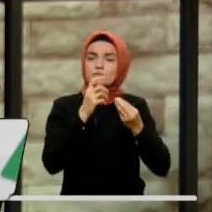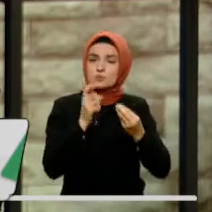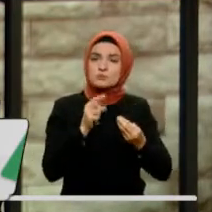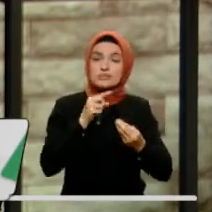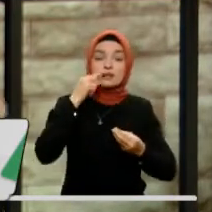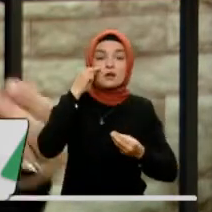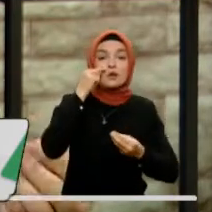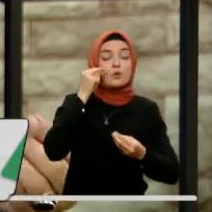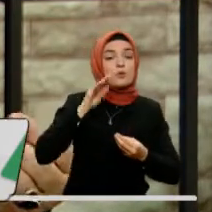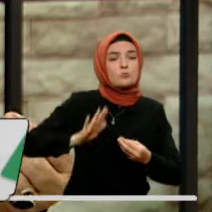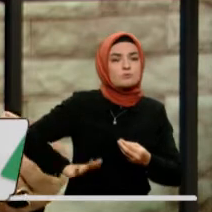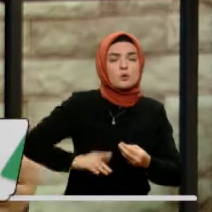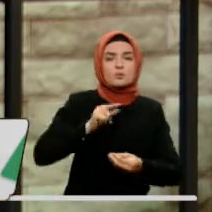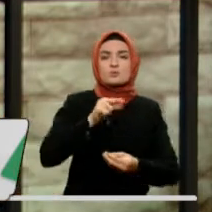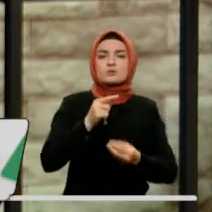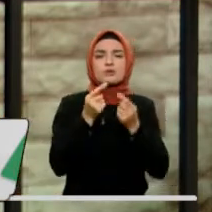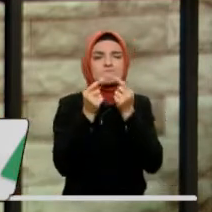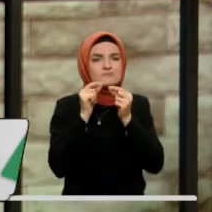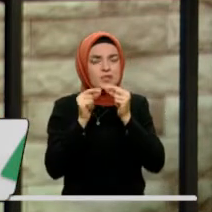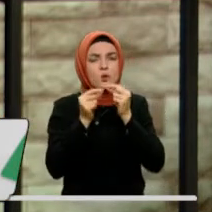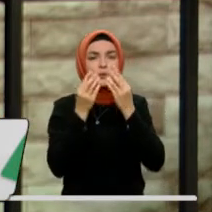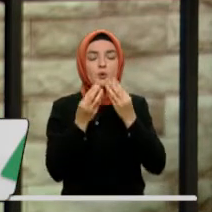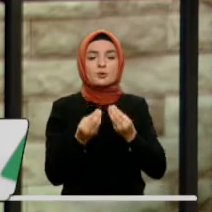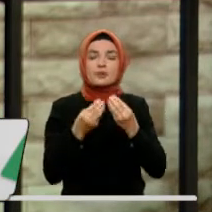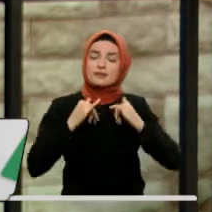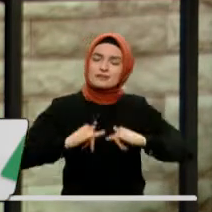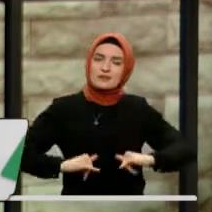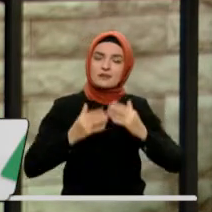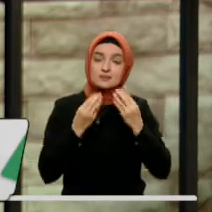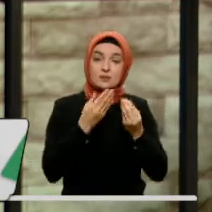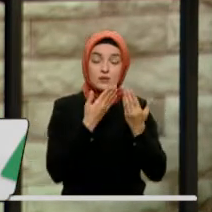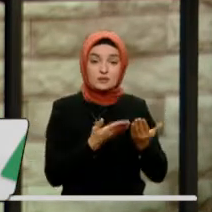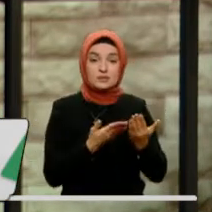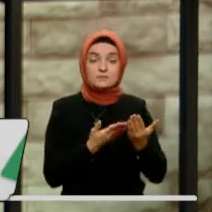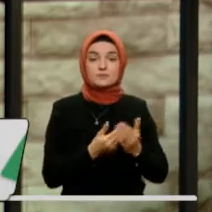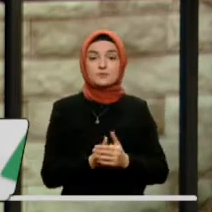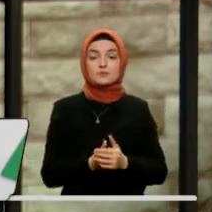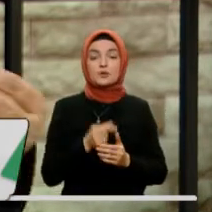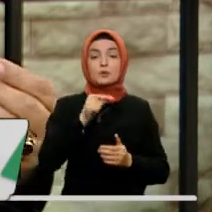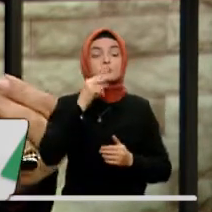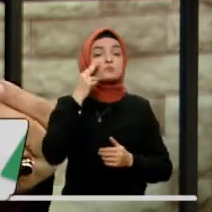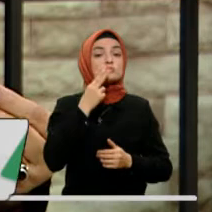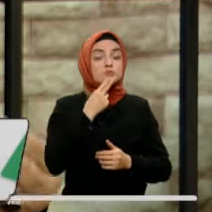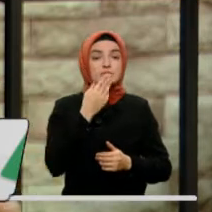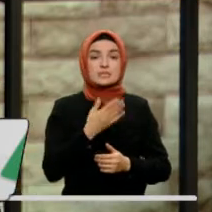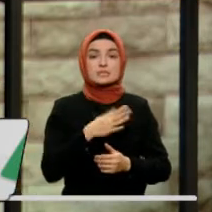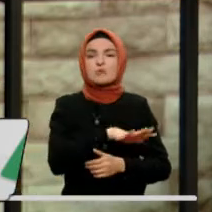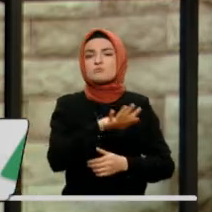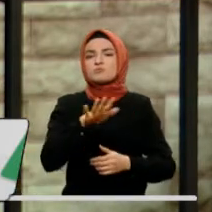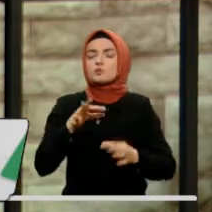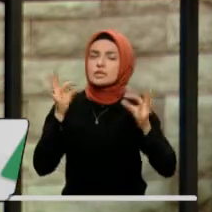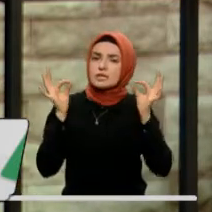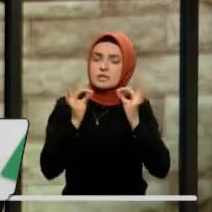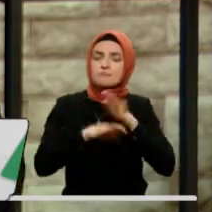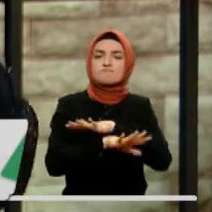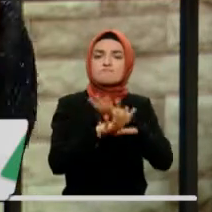bunlar ekonomik anlamda rahat bir ortamdan gelen bir kızı tercih etmişsin sen. Bu kızın bütün ilişkileri